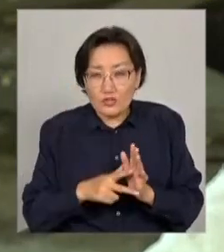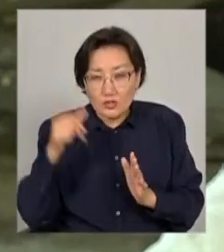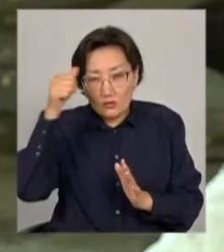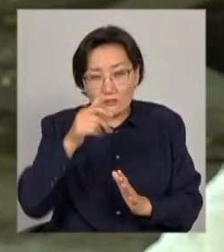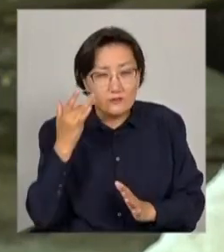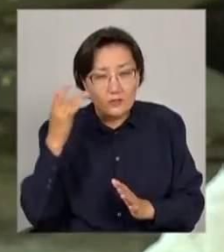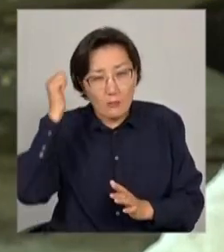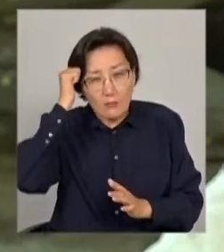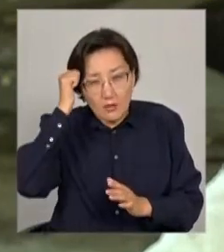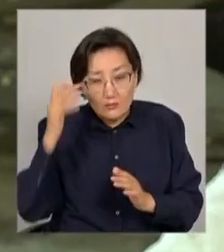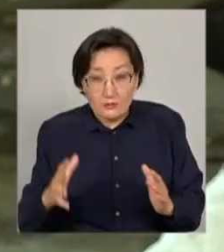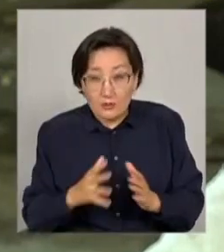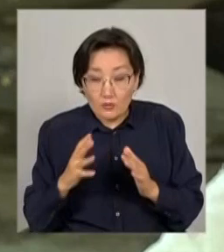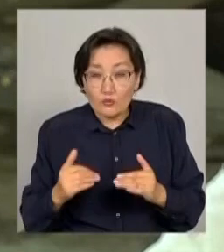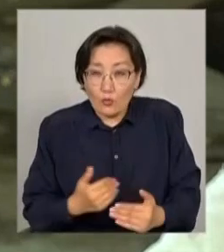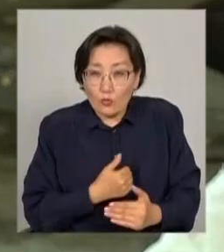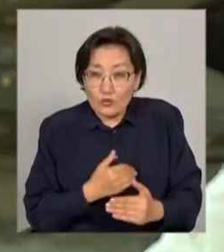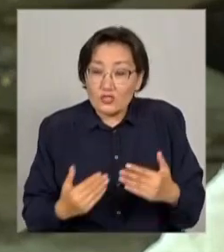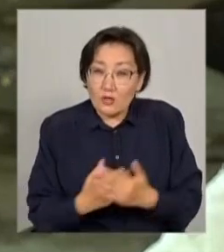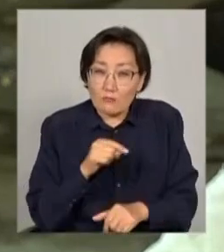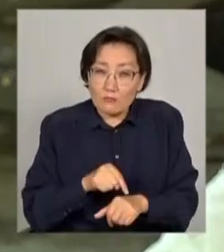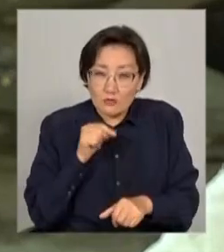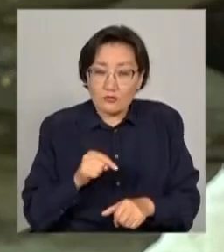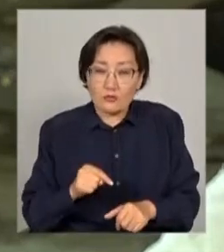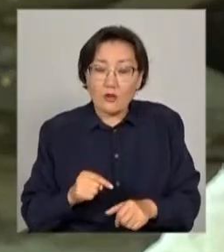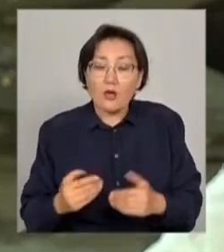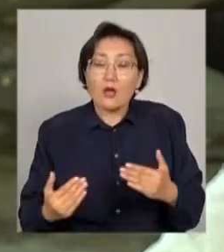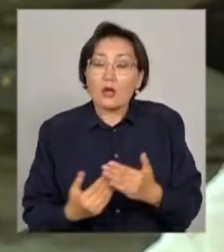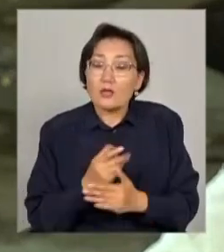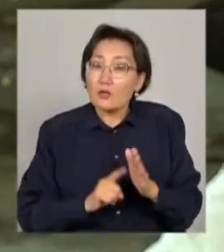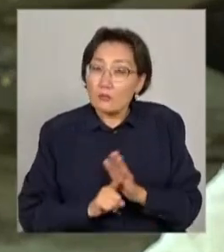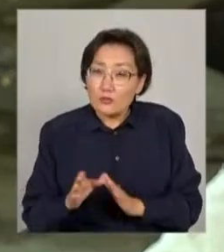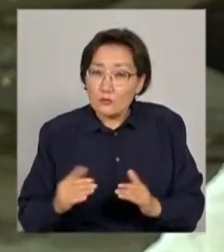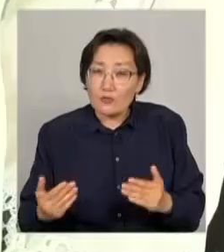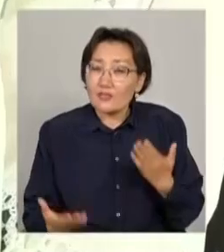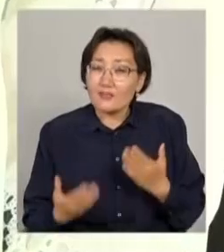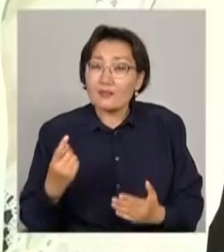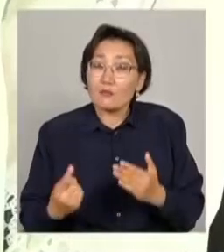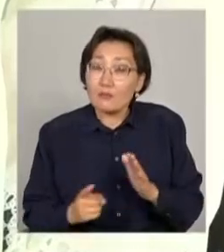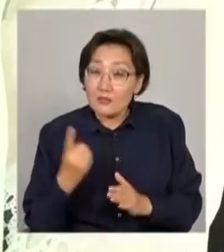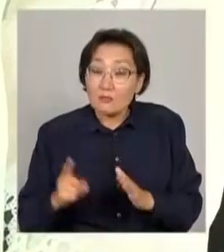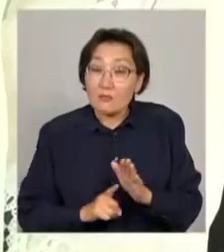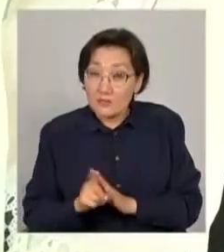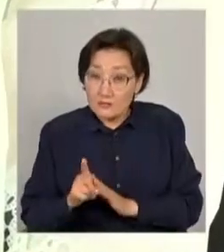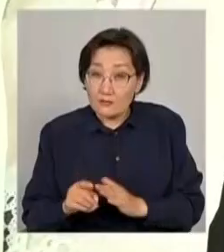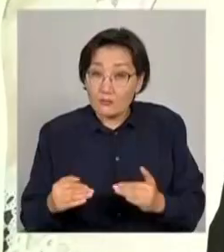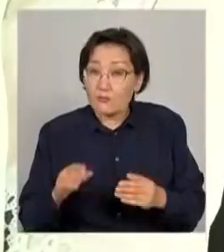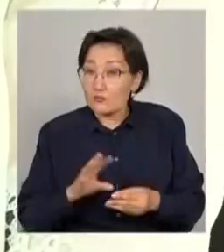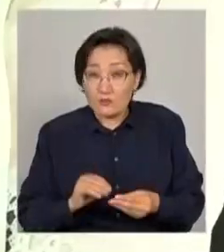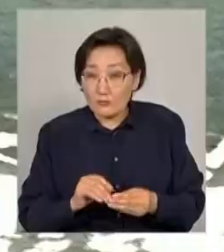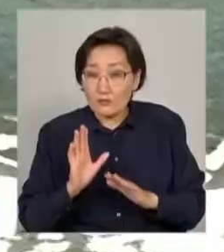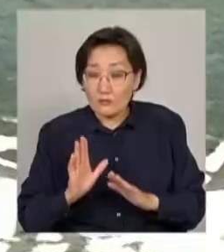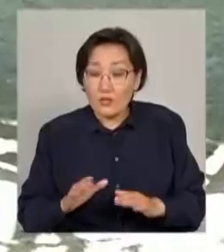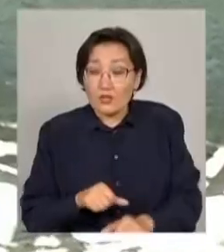тұрады да ол. Сол үшін қайттан бастамау керек та, бір бастасаң болды қайттан кетеді. Төрт баласы бар әке есірткі